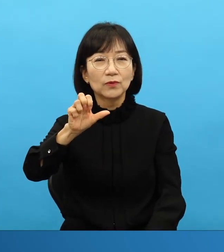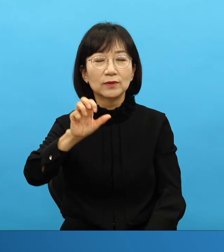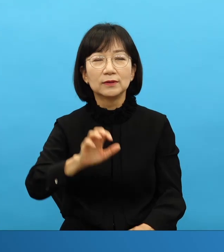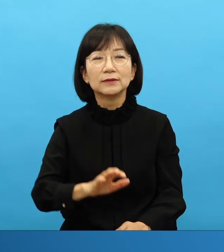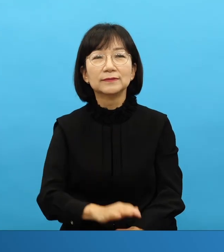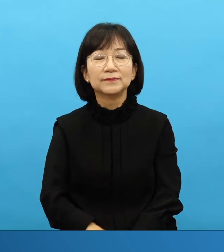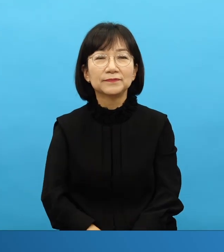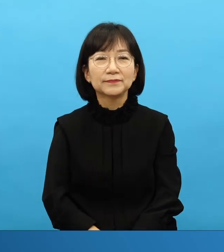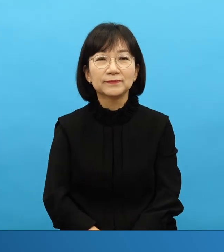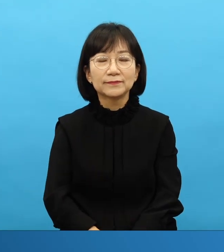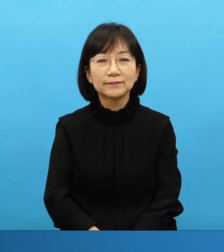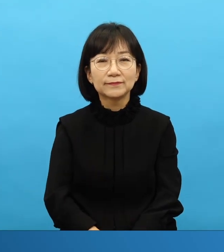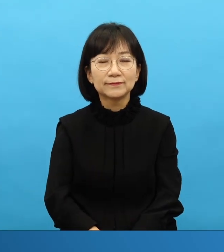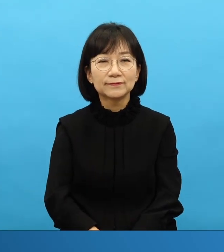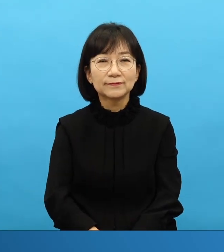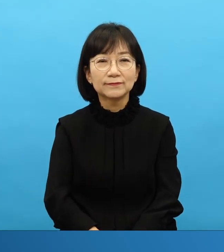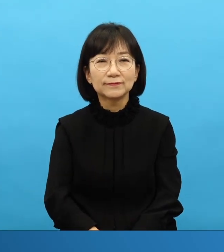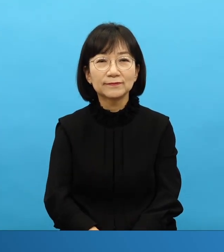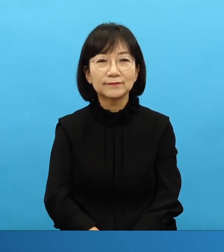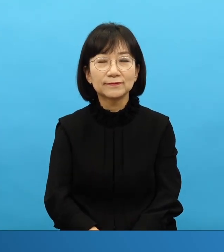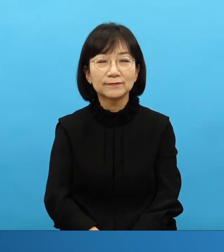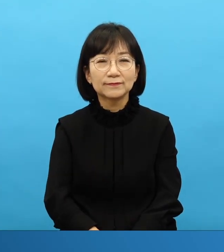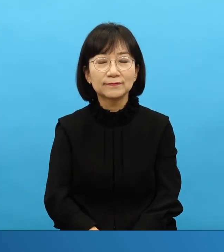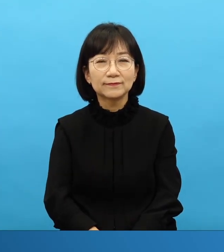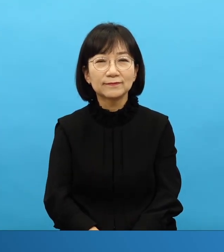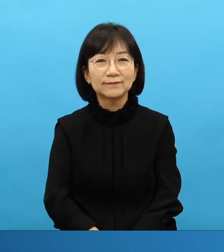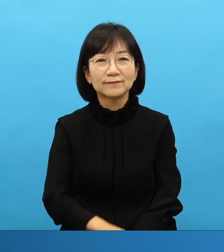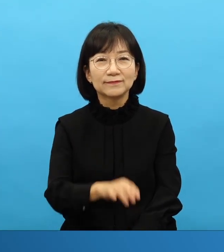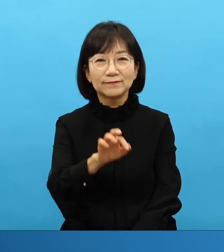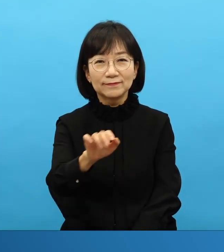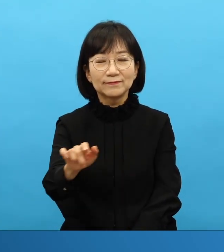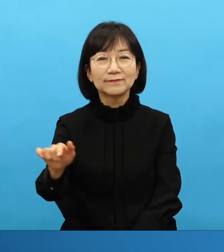上第35首赞美，将荣耀归于神。